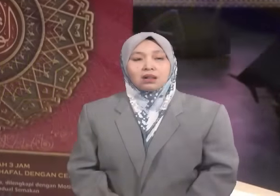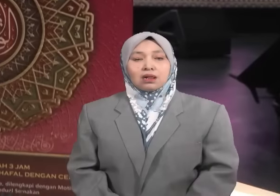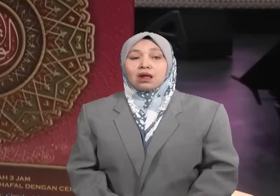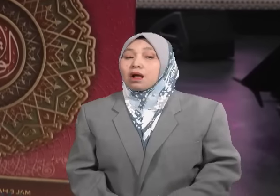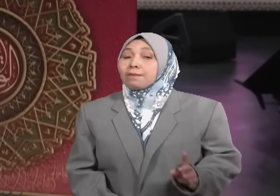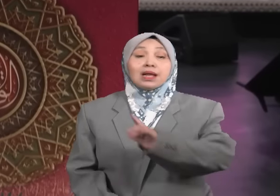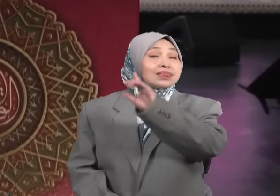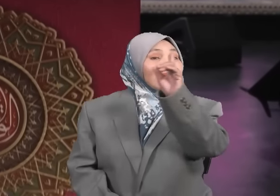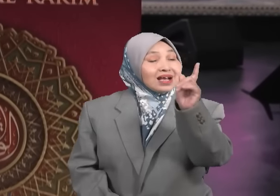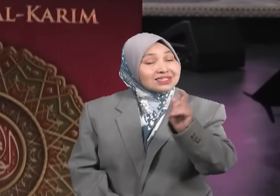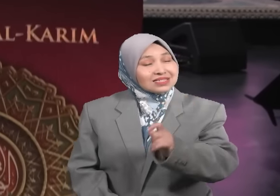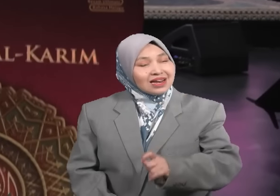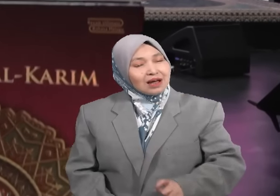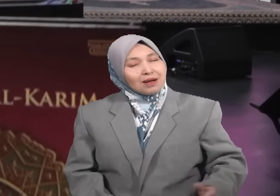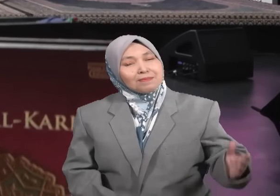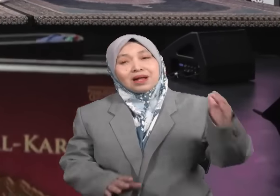سل بني